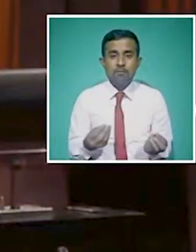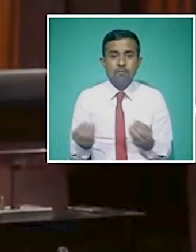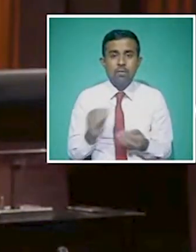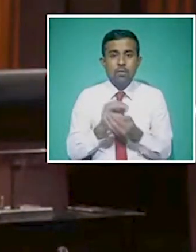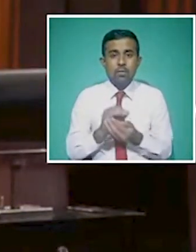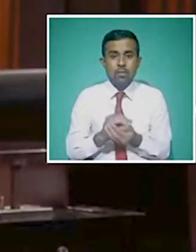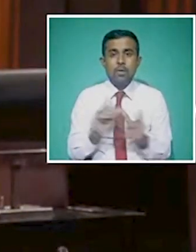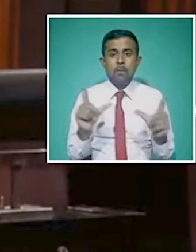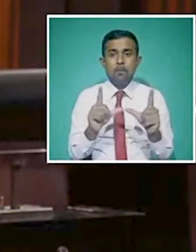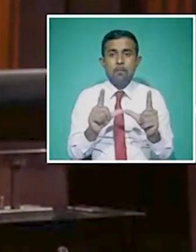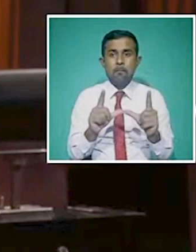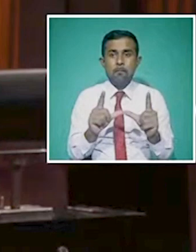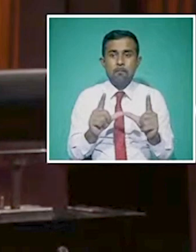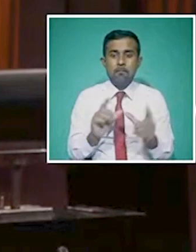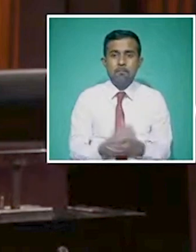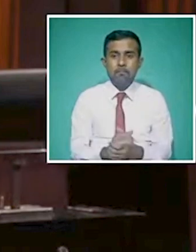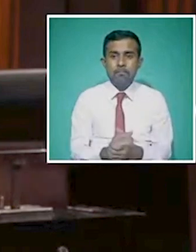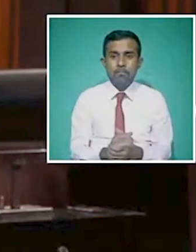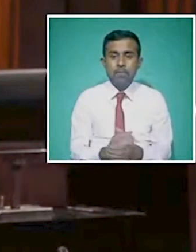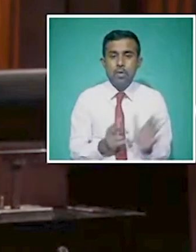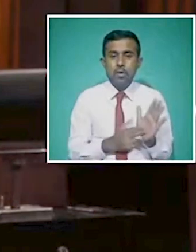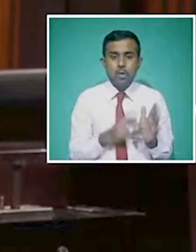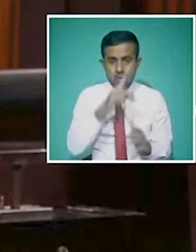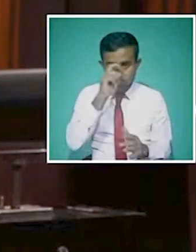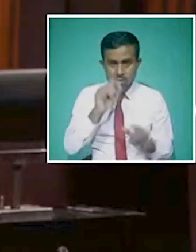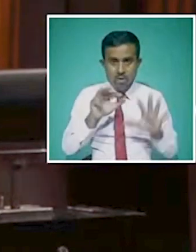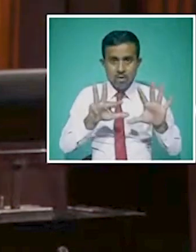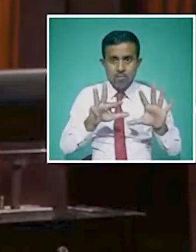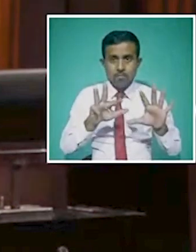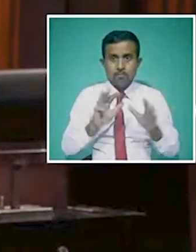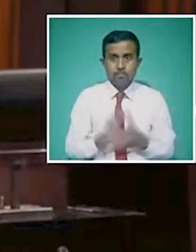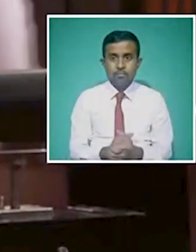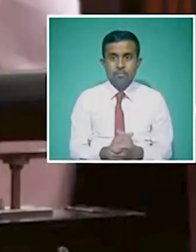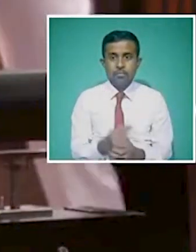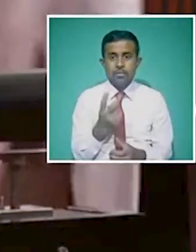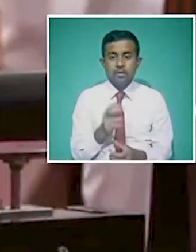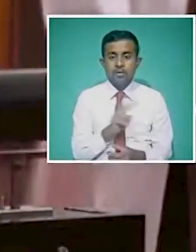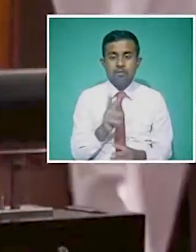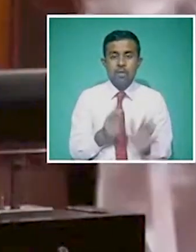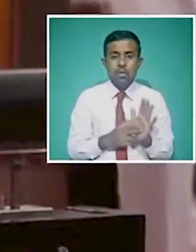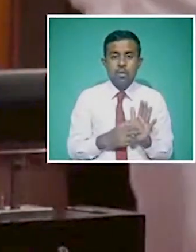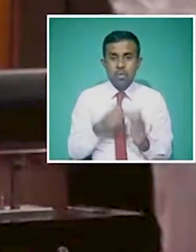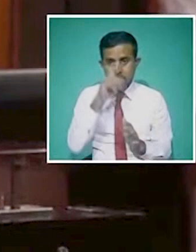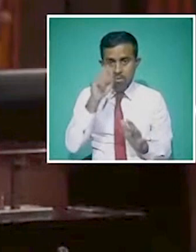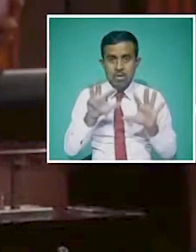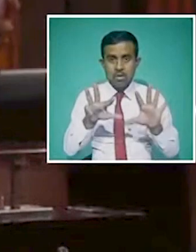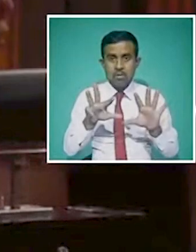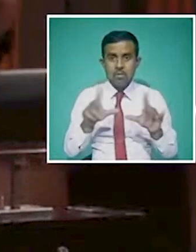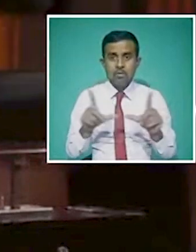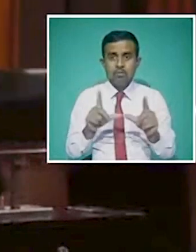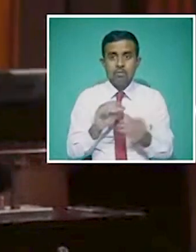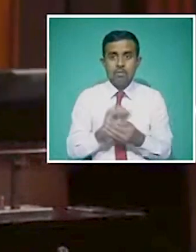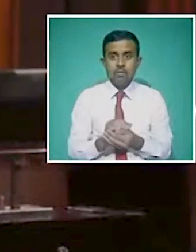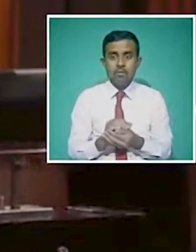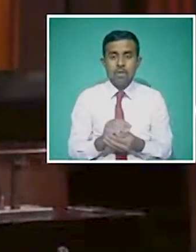ගබඩා කිරීමේ පර්මිට් එක ඒ පර්මිට් එක තියෙනවා නොවැම්බර් මාසේ 9 වෙනිදායි 2022 නොවැම්බර් මාසේ 9 වෙනිදා වෙනකල් පර්මිට් එක තියෙනවා. ඒ